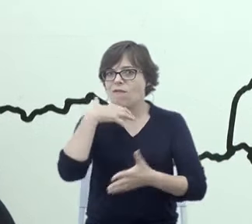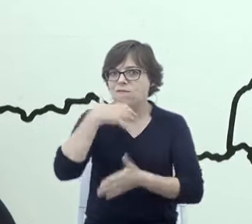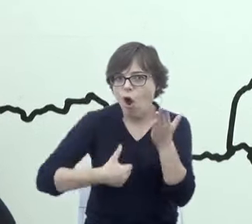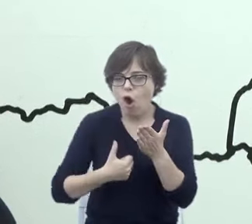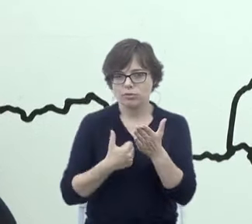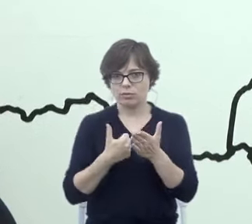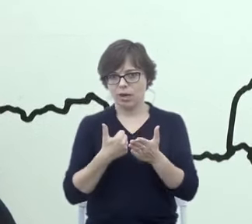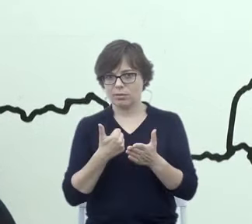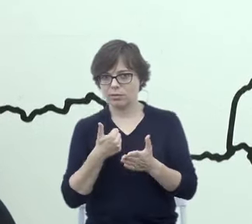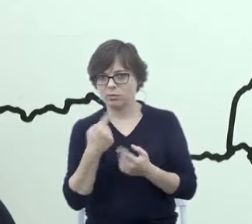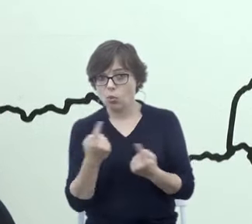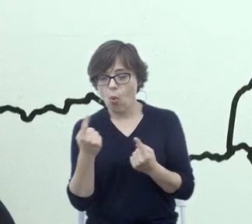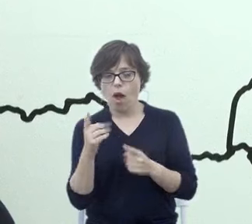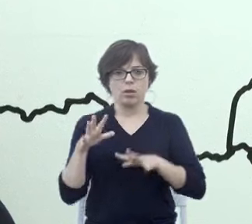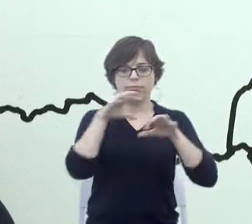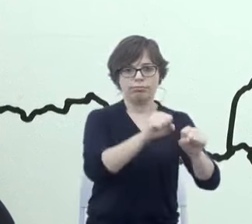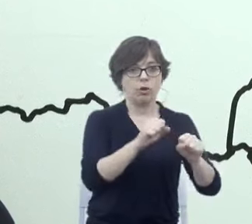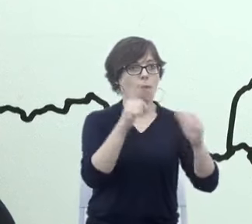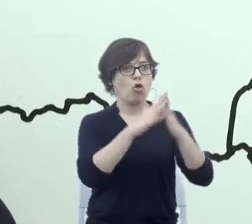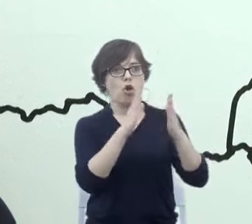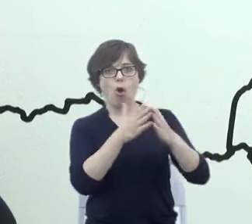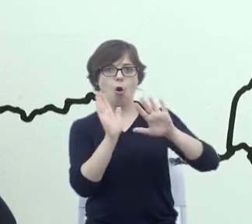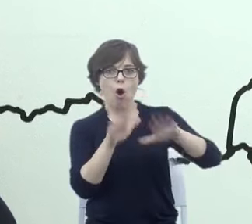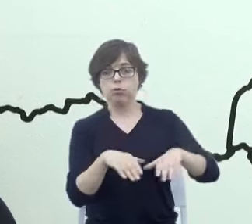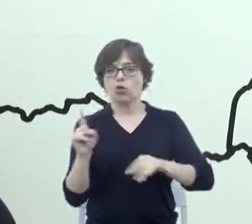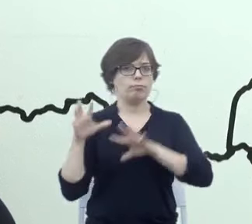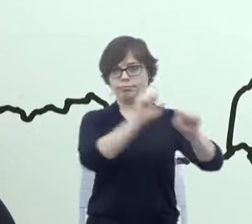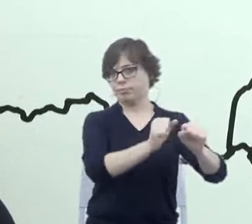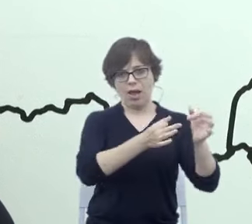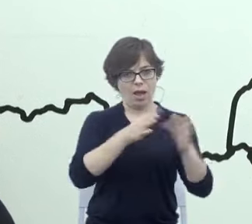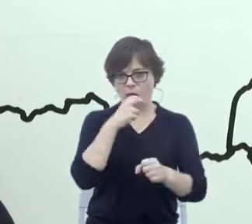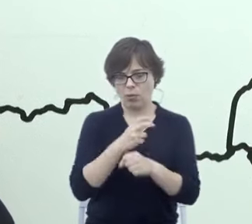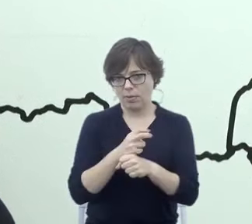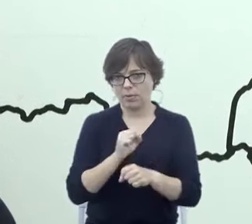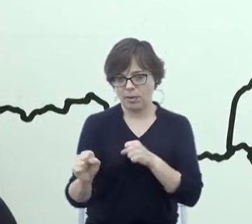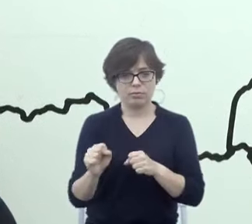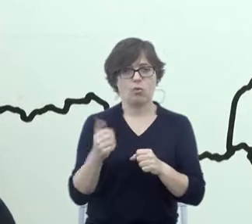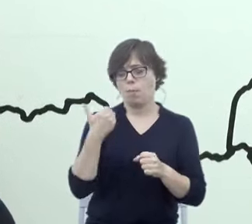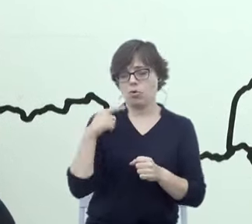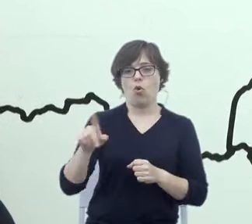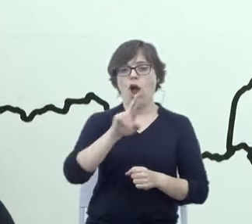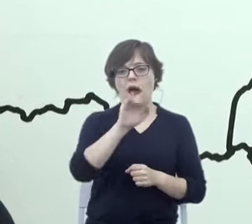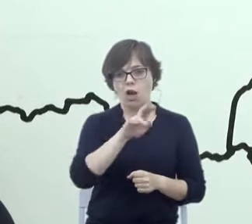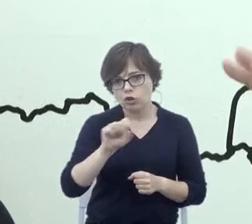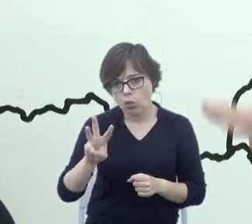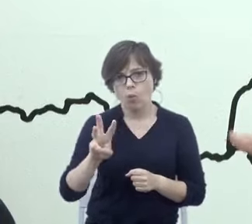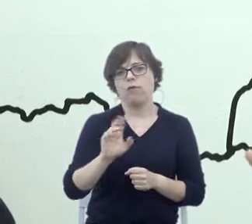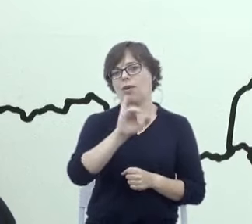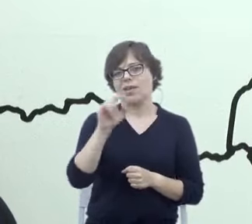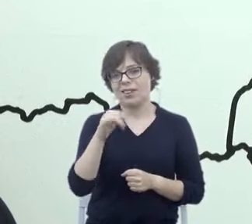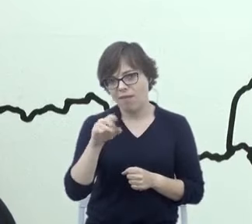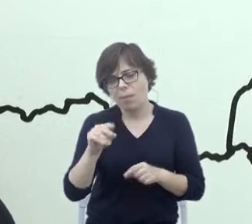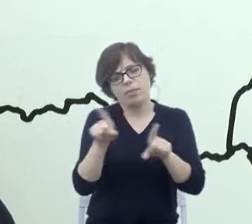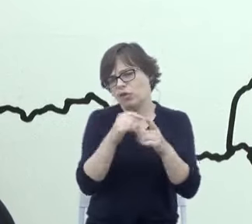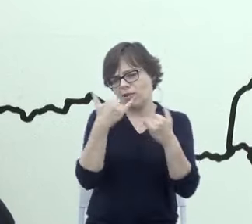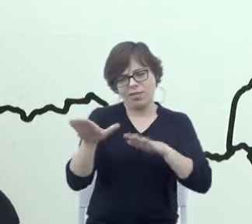wyciągające rękę po opuszczone mienie. W Radziłowie, w Jedwabnym, w innych tych miejscowościach i w wielu